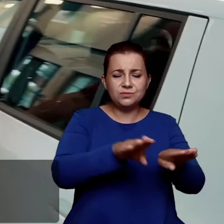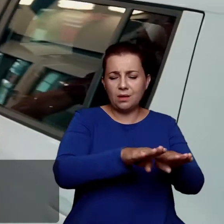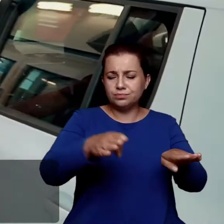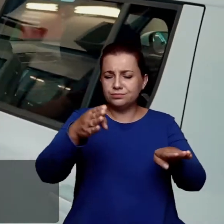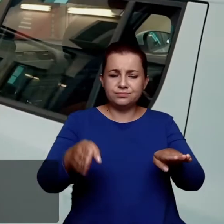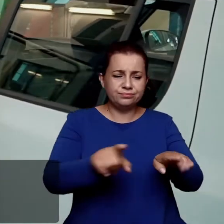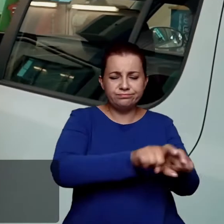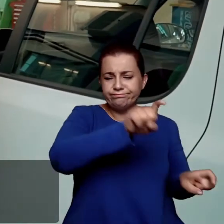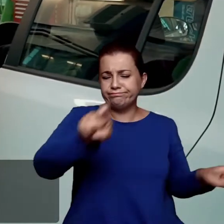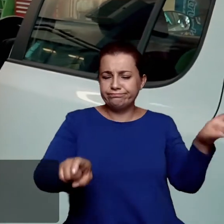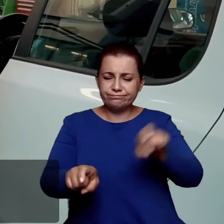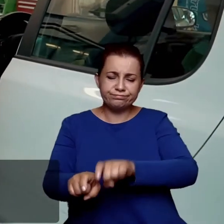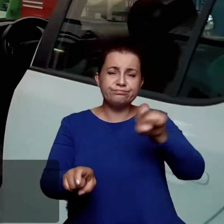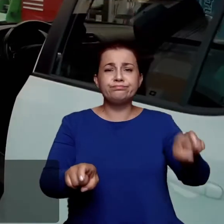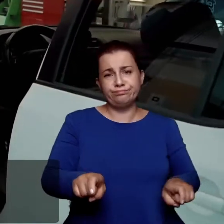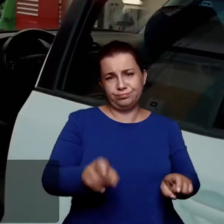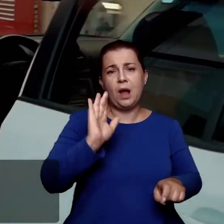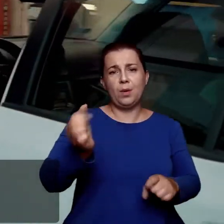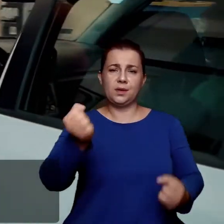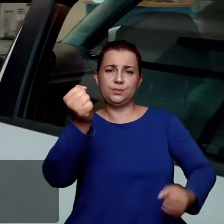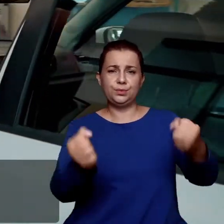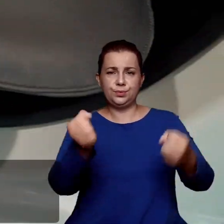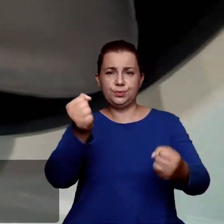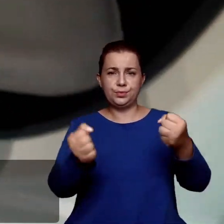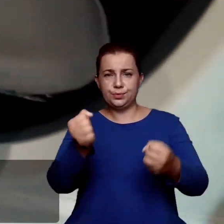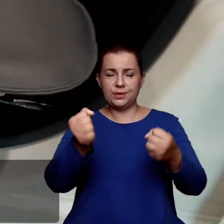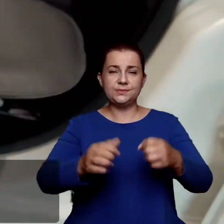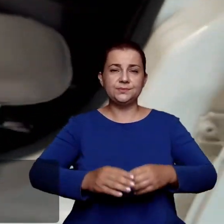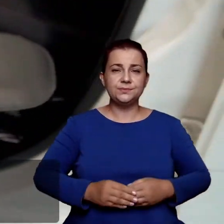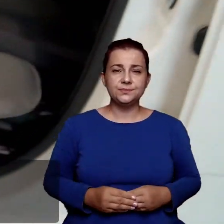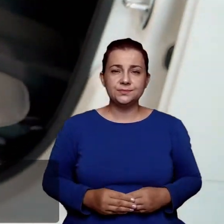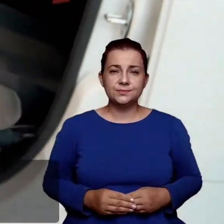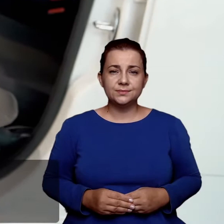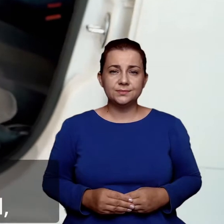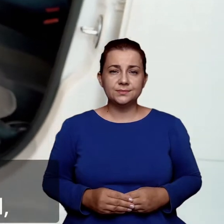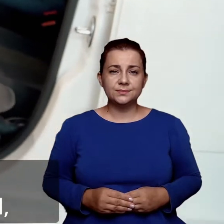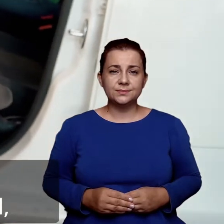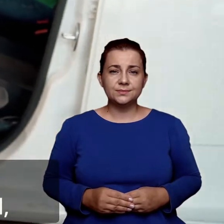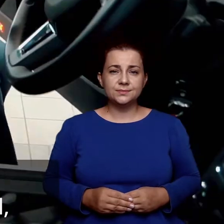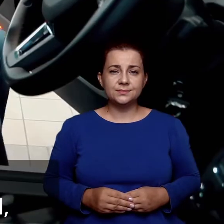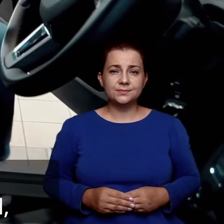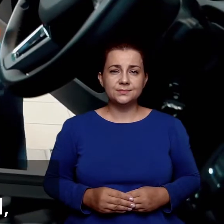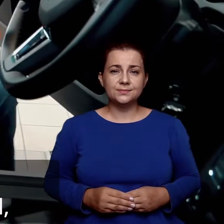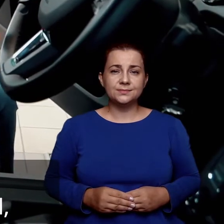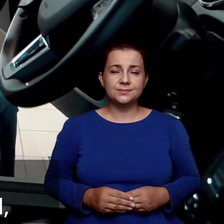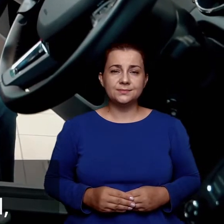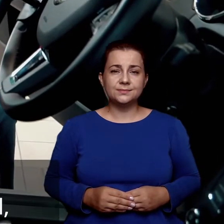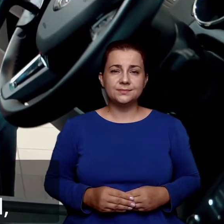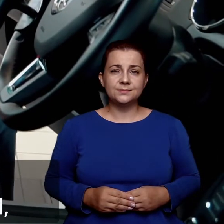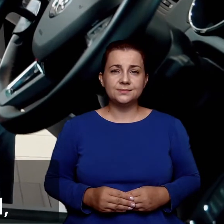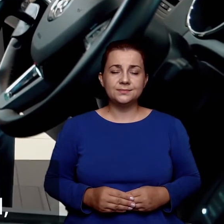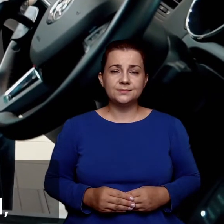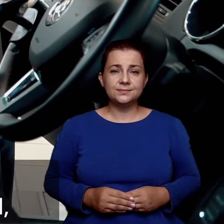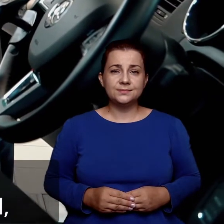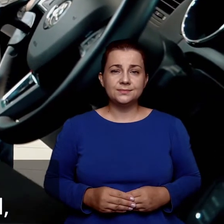niepełnosprawna mogła się bezpiecznie poruszać, również będąc kierowcą. Prezentowany pojazd również